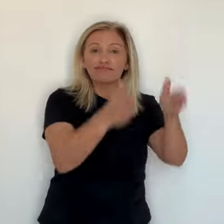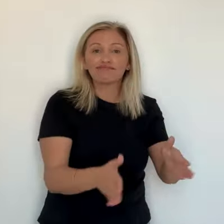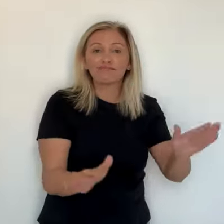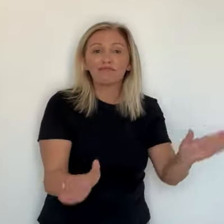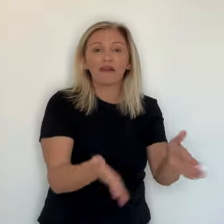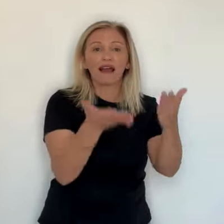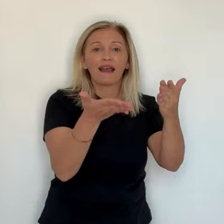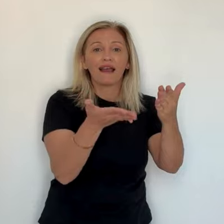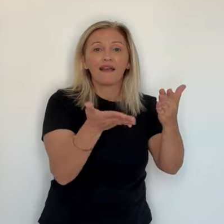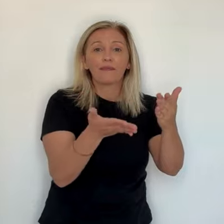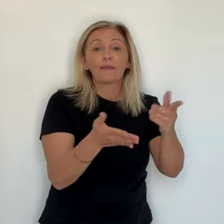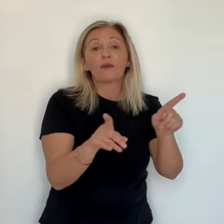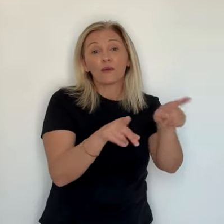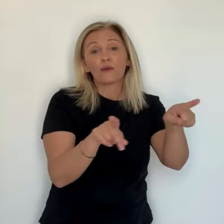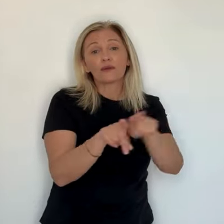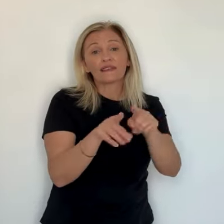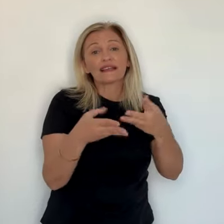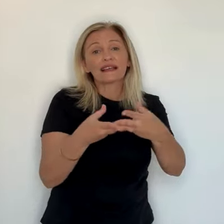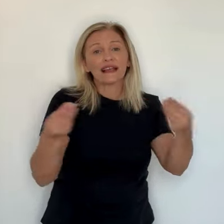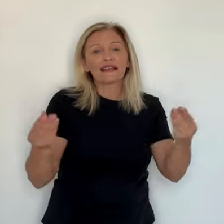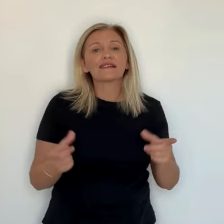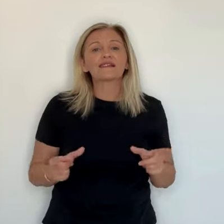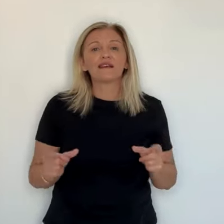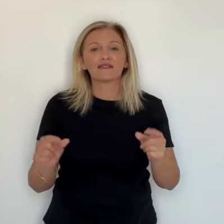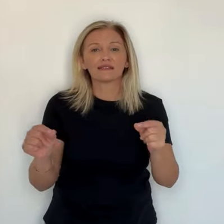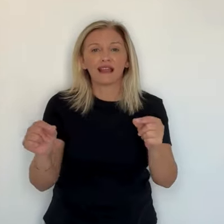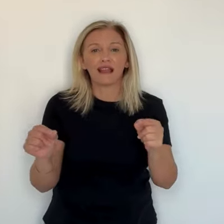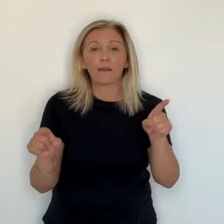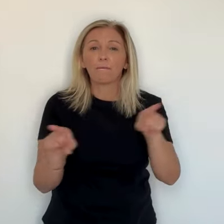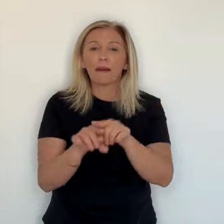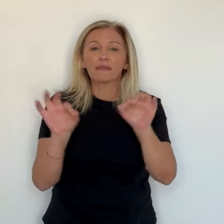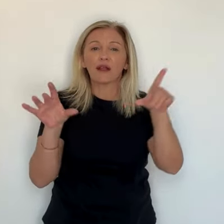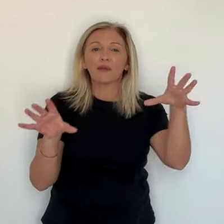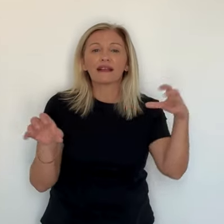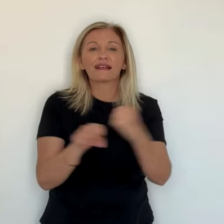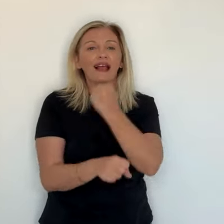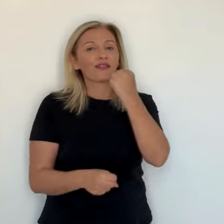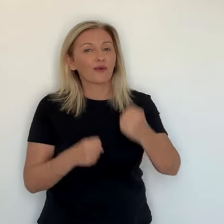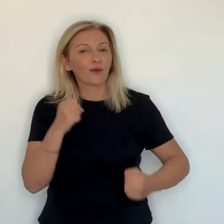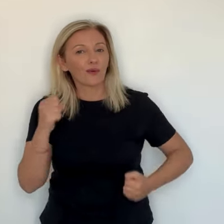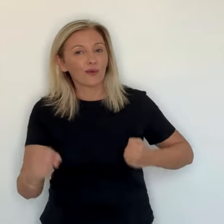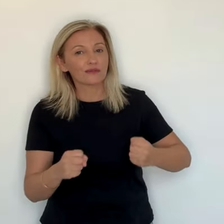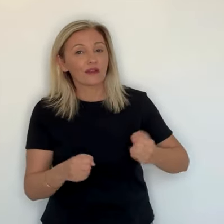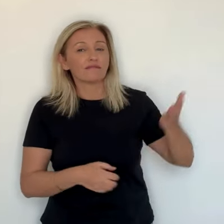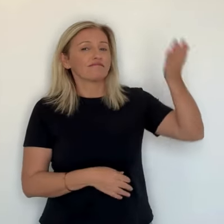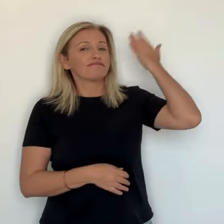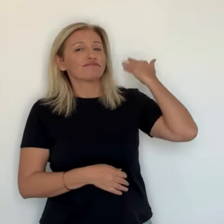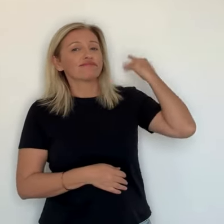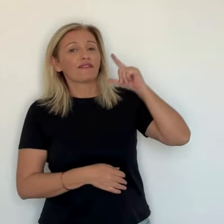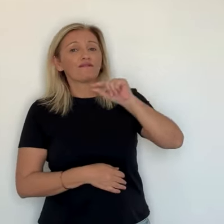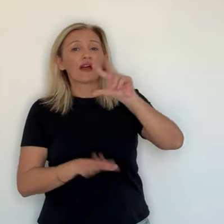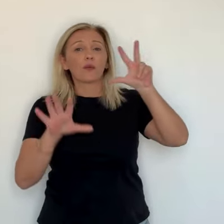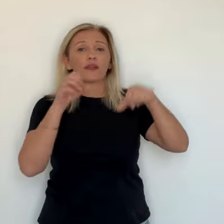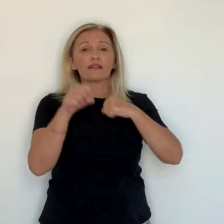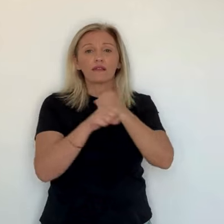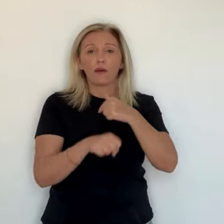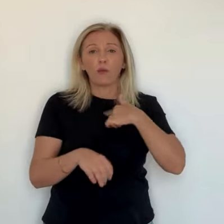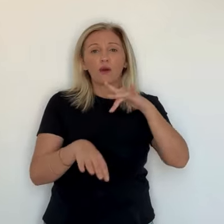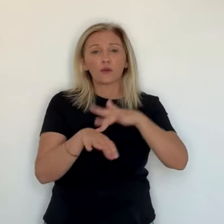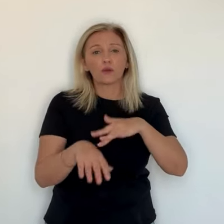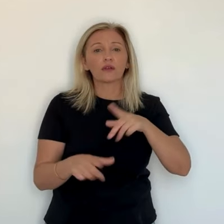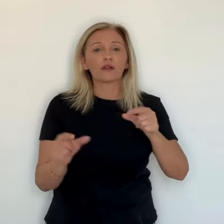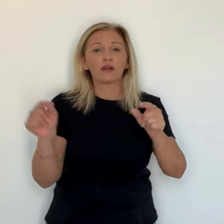du cancer, ainsi que le gagnant de l'épreuve Rennes. À 28 ans, j'ai été atteint d'un cancer fulgurant et j'ai subi 3